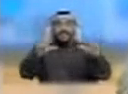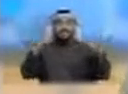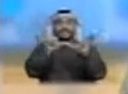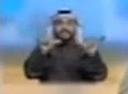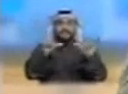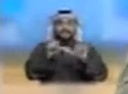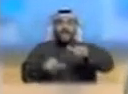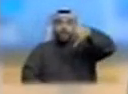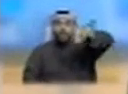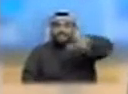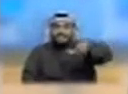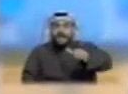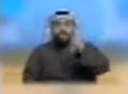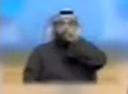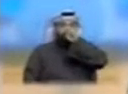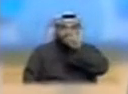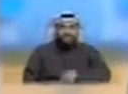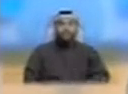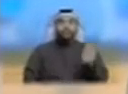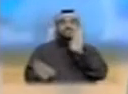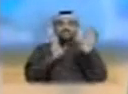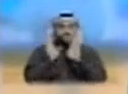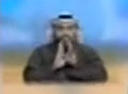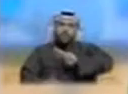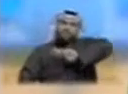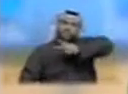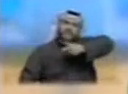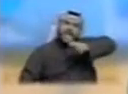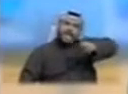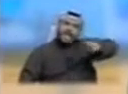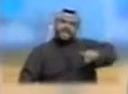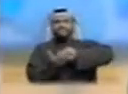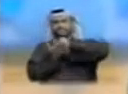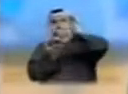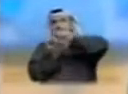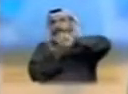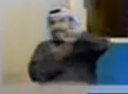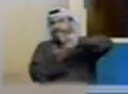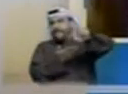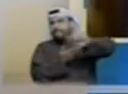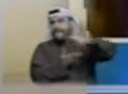نحن ومعك الآن نوضح الصورة للمشاهدين وأيضا للمقيمين على حد سواء؟ نعم أخوي مطر،